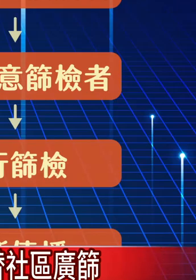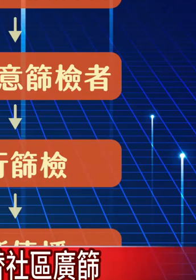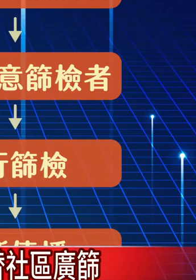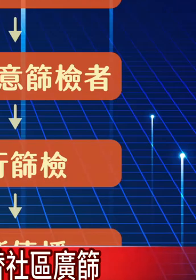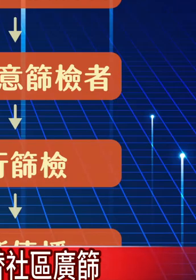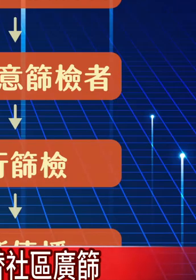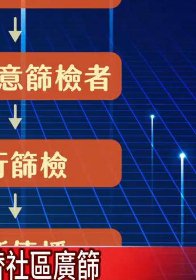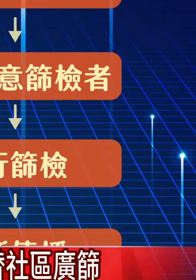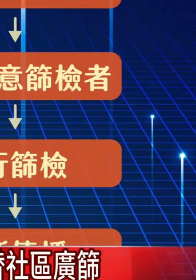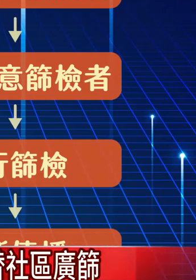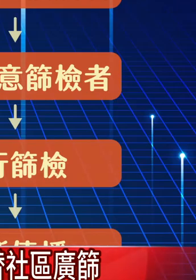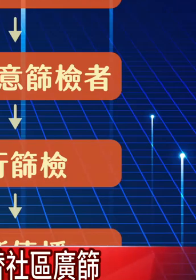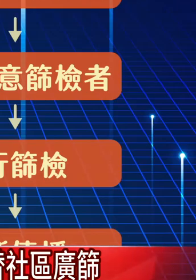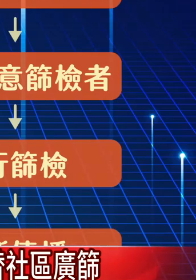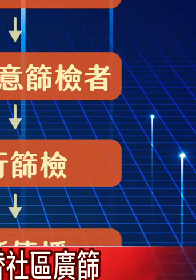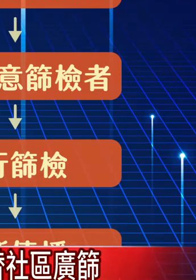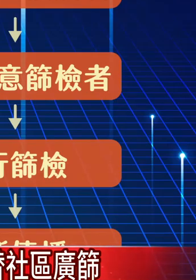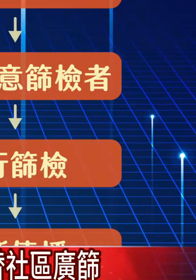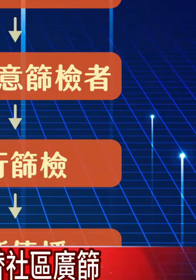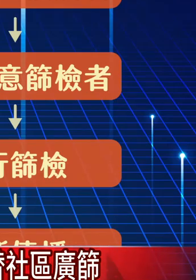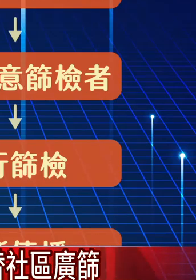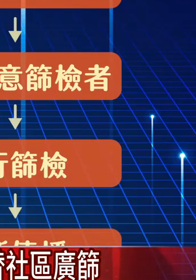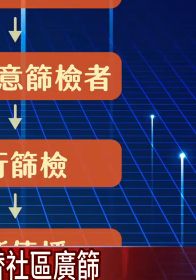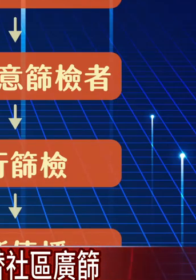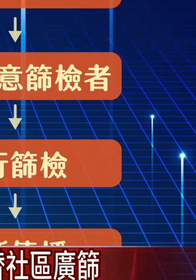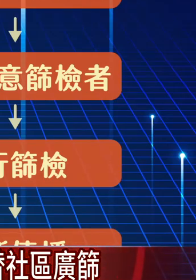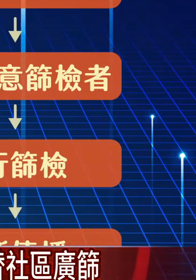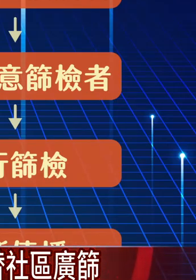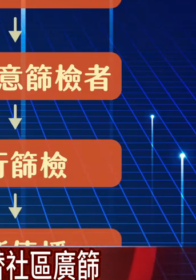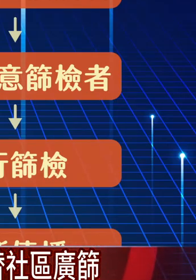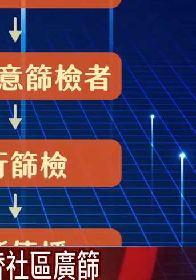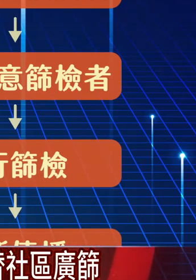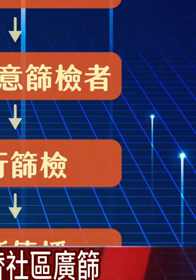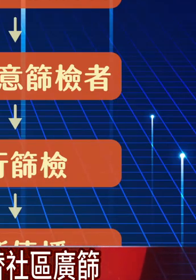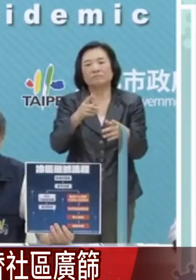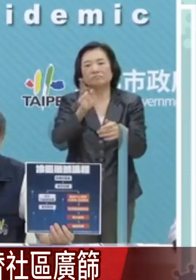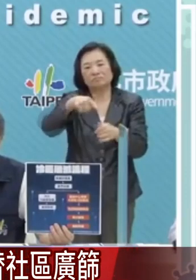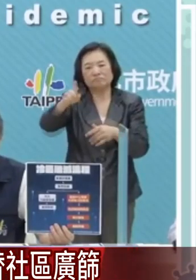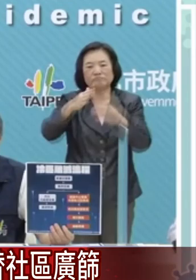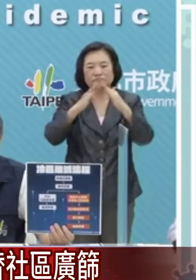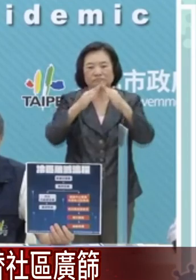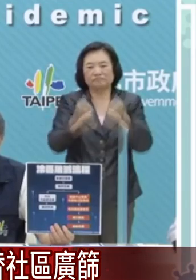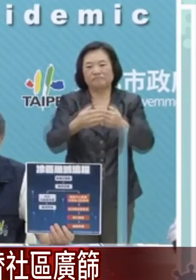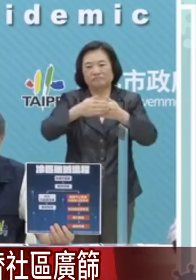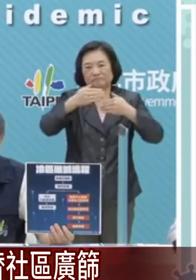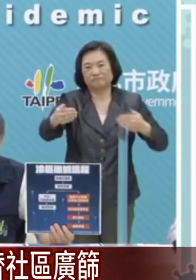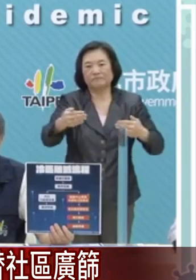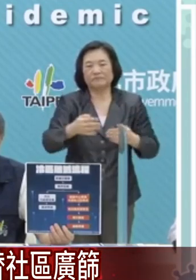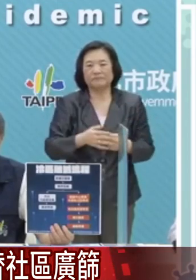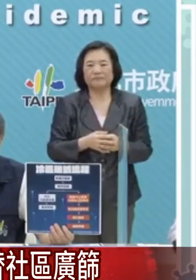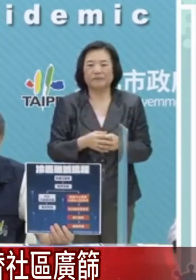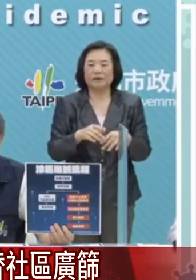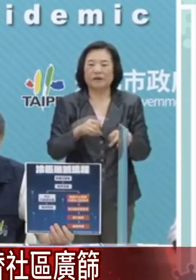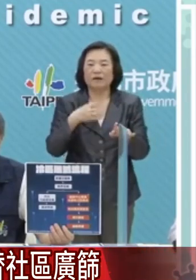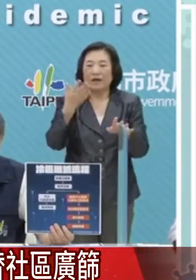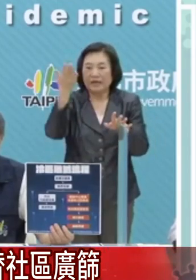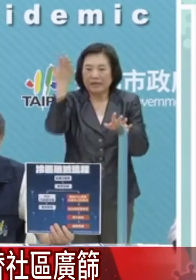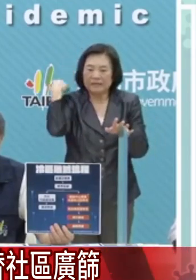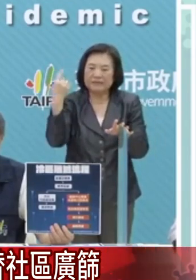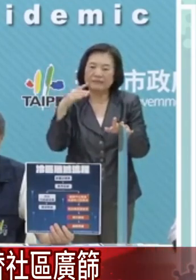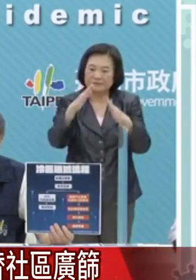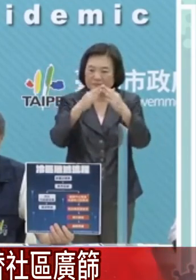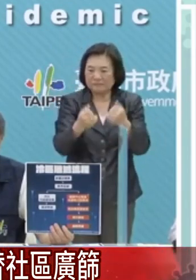管制。另外一个是从直接问他，你知道吗？透过疫调说，你觉得你在发病